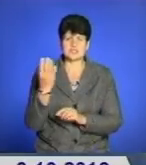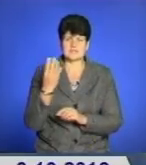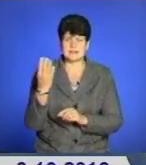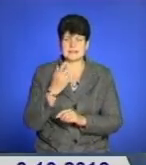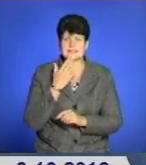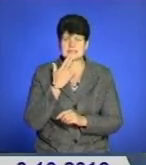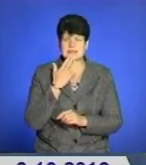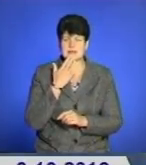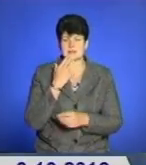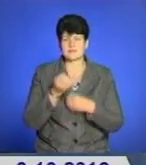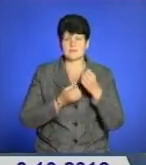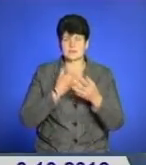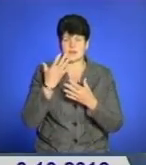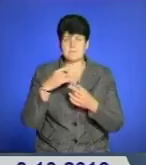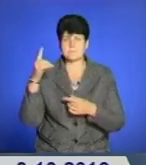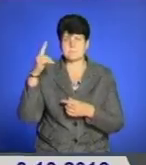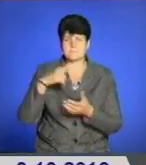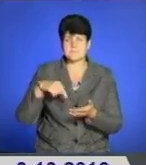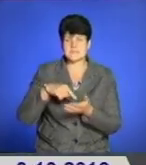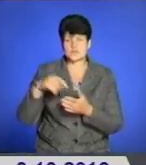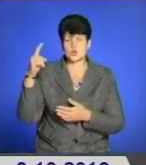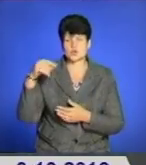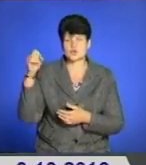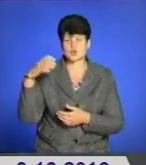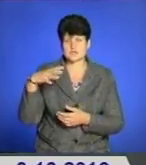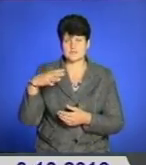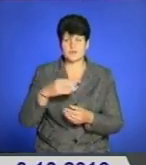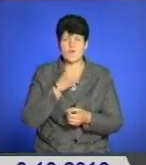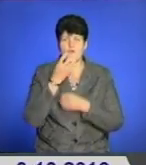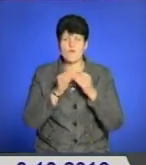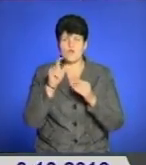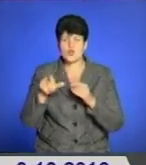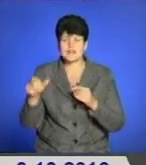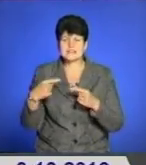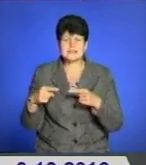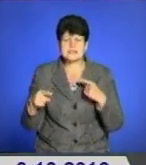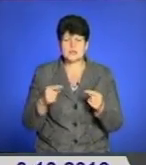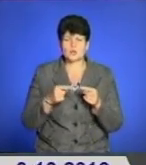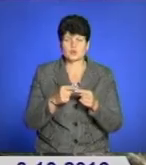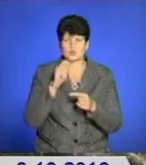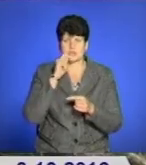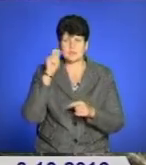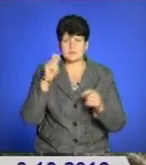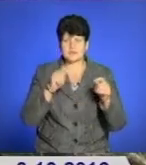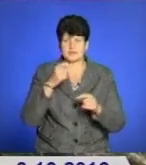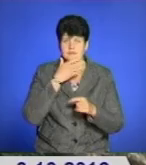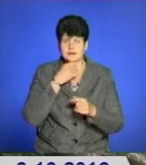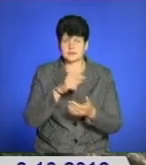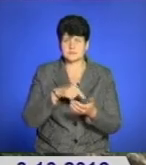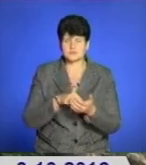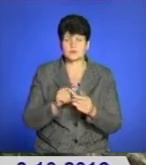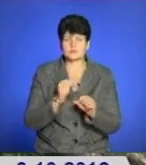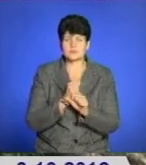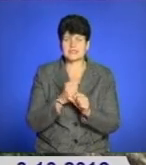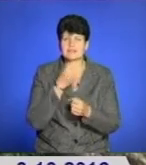фестивалю флористики «Місто сонця». Флористи з різних куточків України приїхали до файного міста, щоб створити квіткове свято.